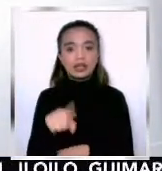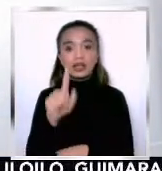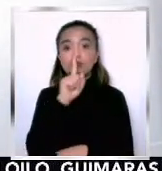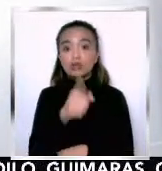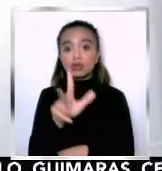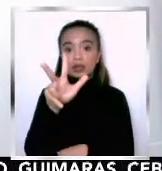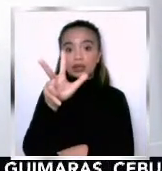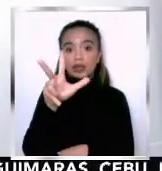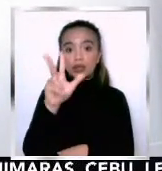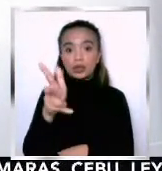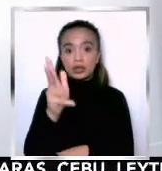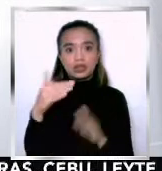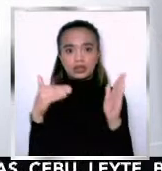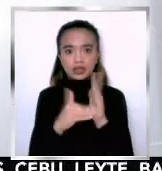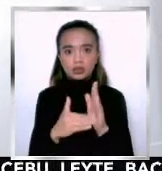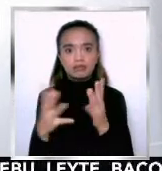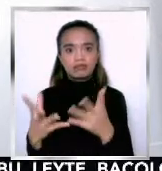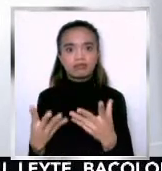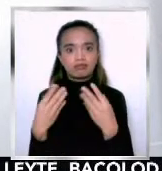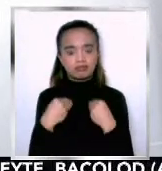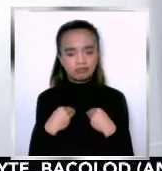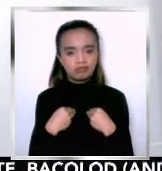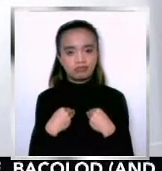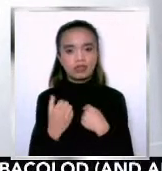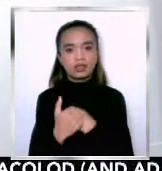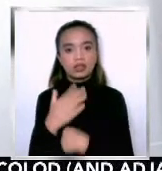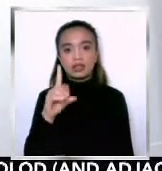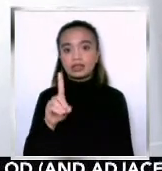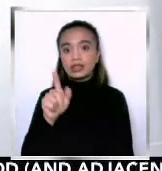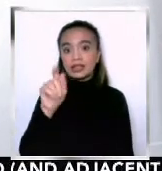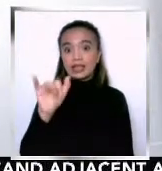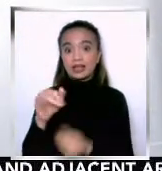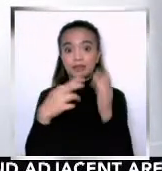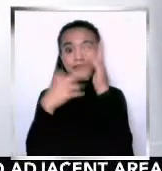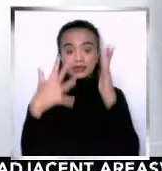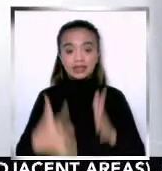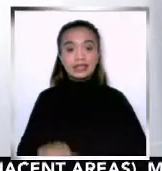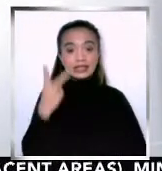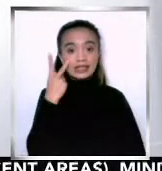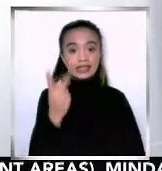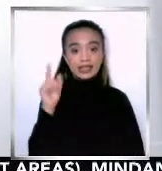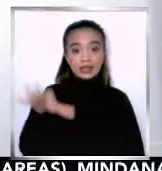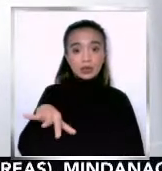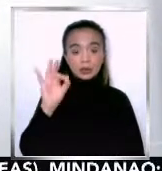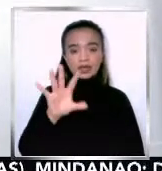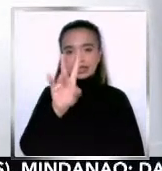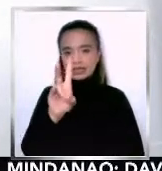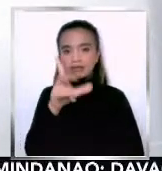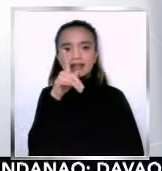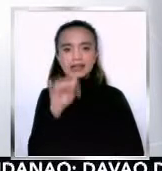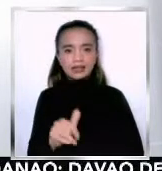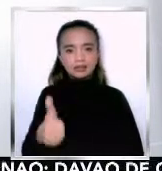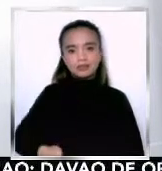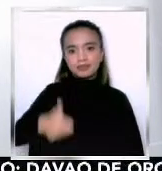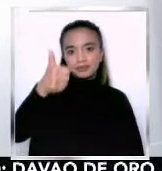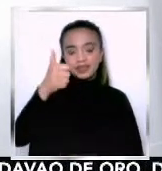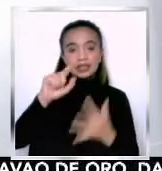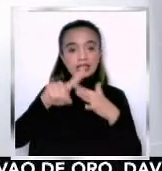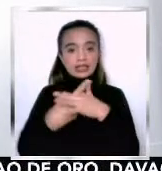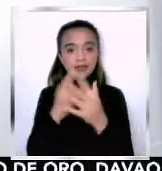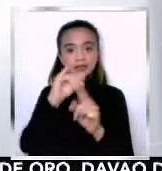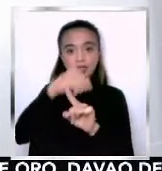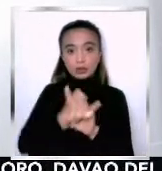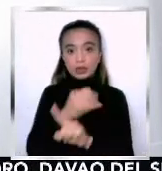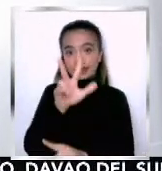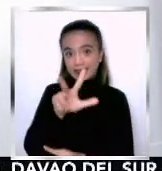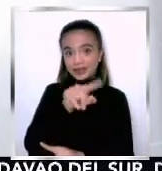aming natanggap. At sa tulong ng DTI representative, narito na ang nabunot na 7 lucky winners mula January 3 hanggang January